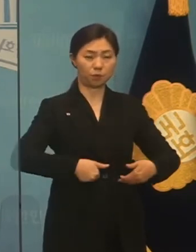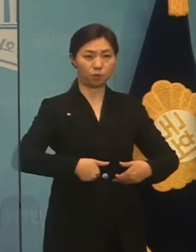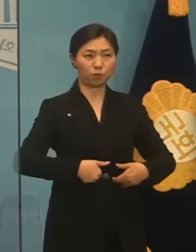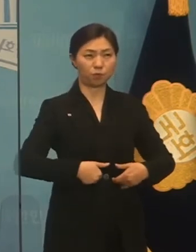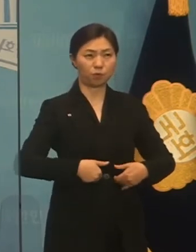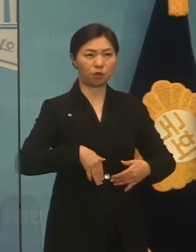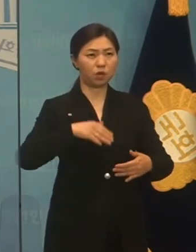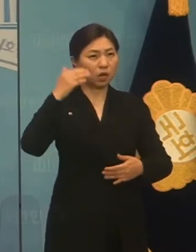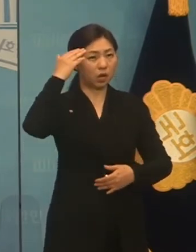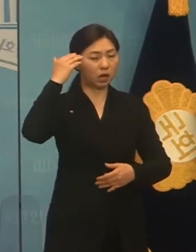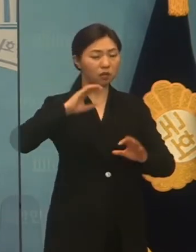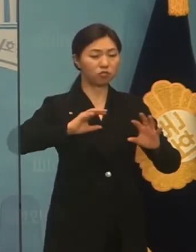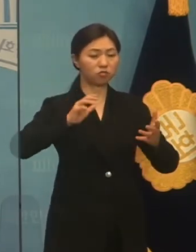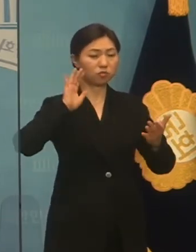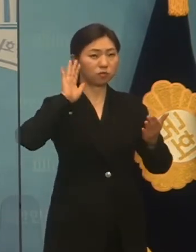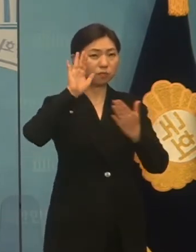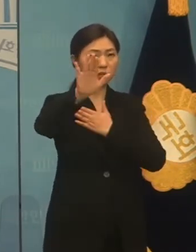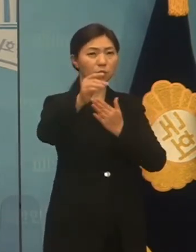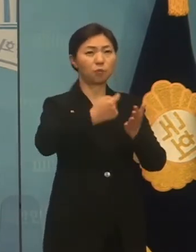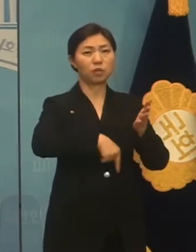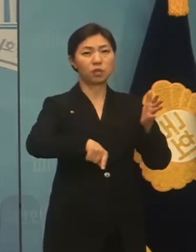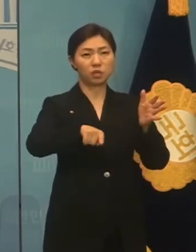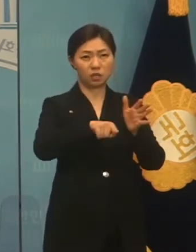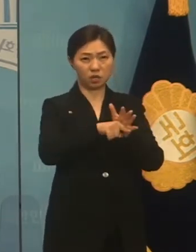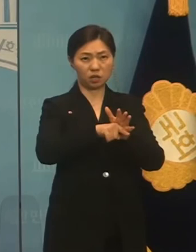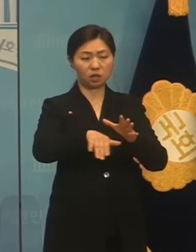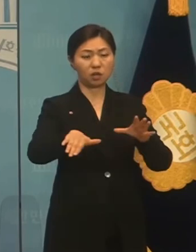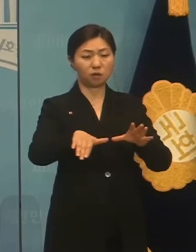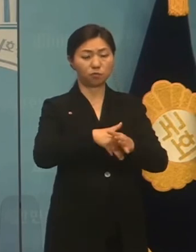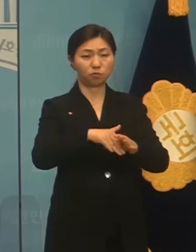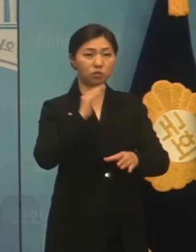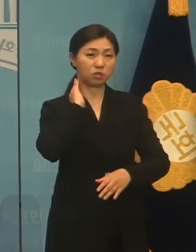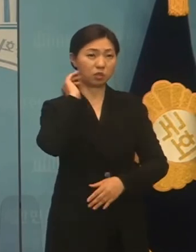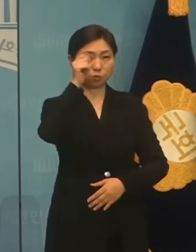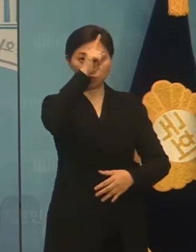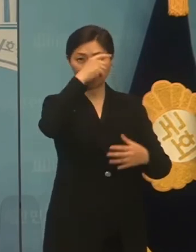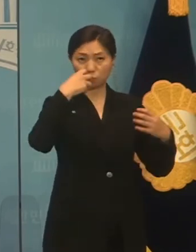대한민국의 미래를 위해 문재인 정권